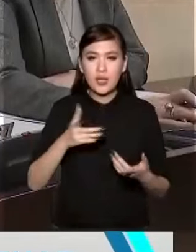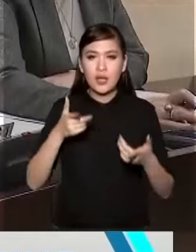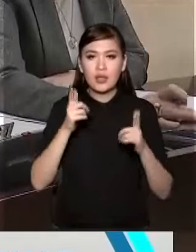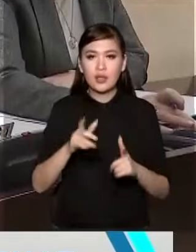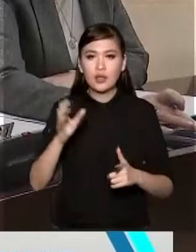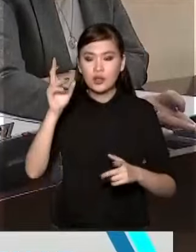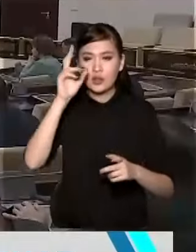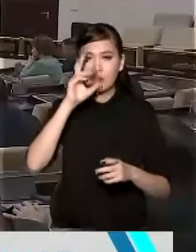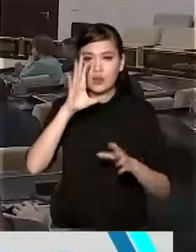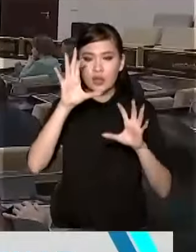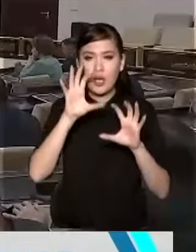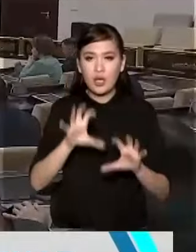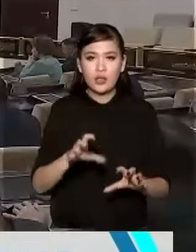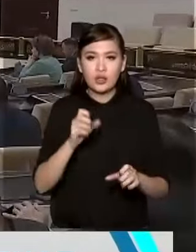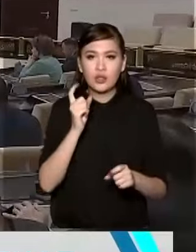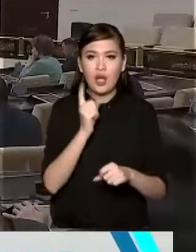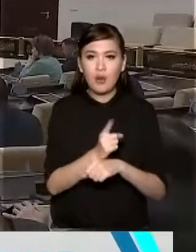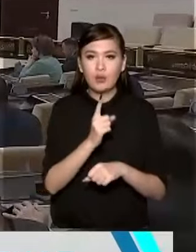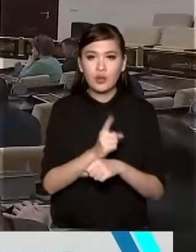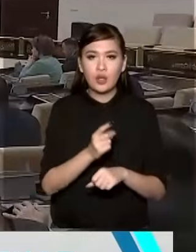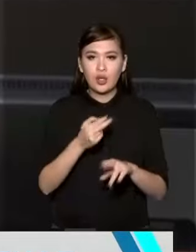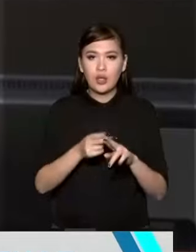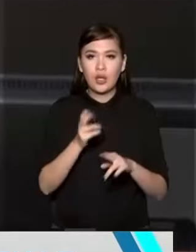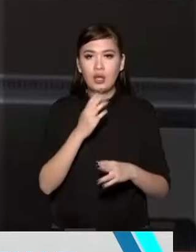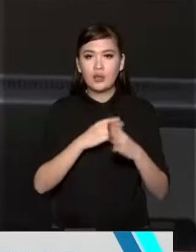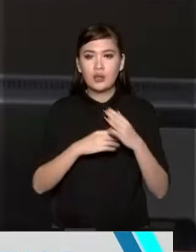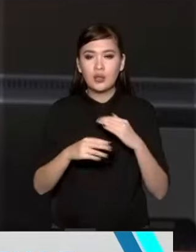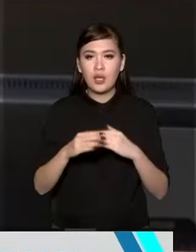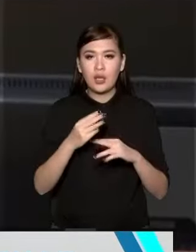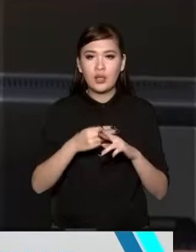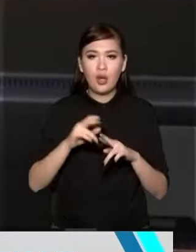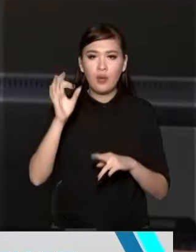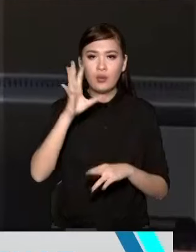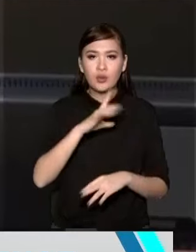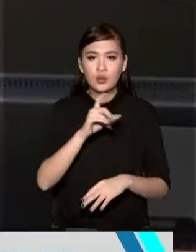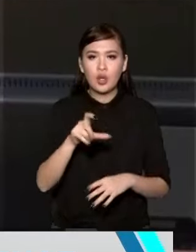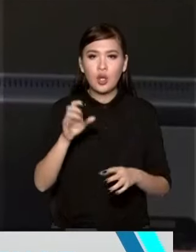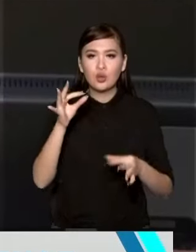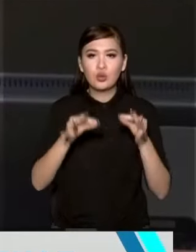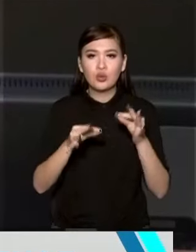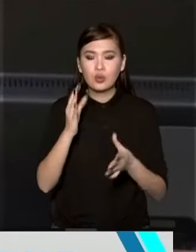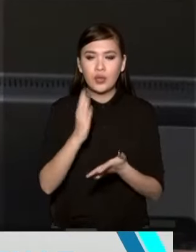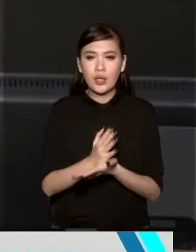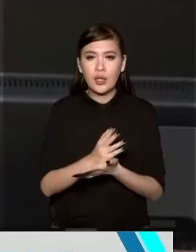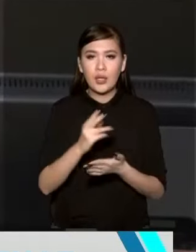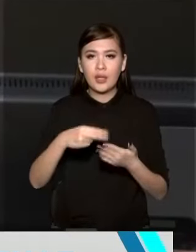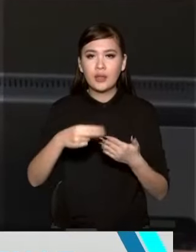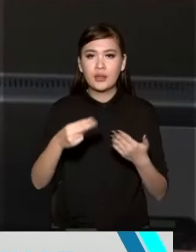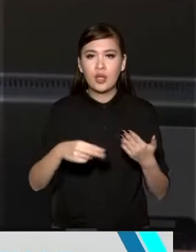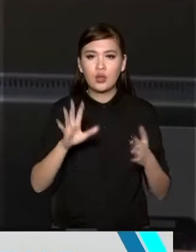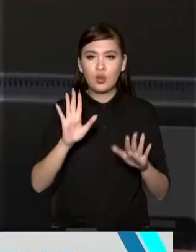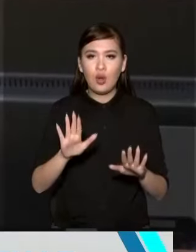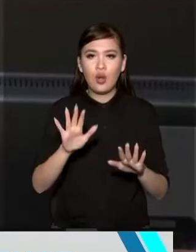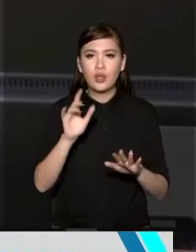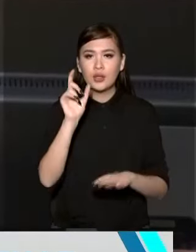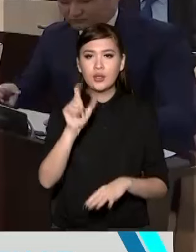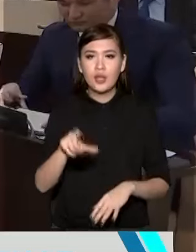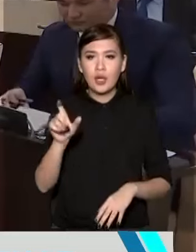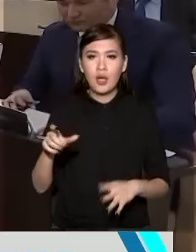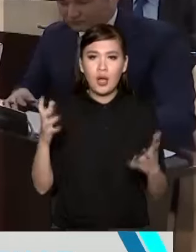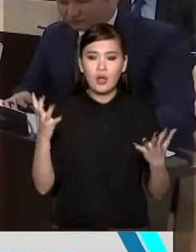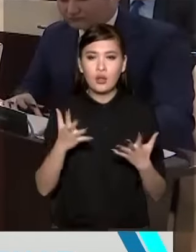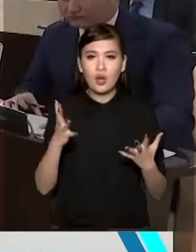законодательству, запрещено выдвижение недееспособных, и граждан, имеющих судимость к регистрации, допускаются только те кандидаты, даты,